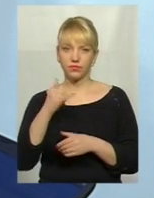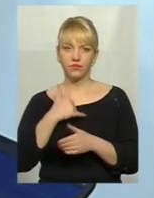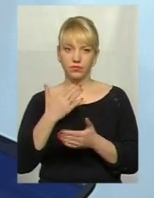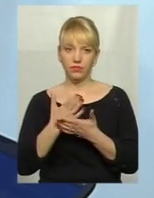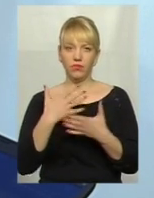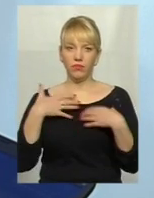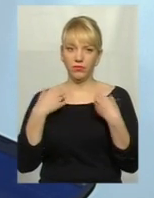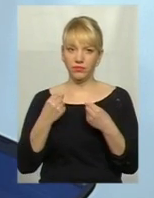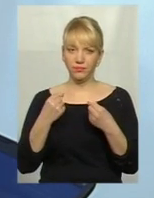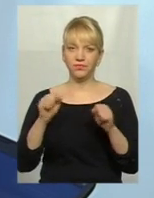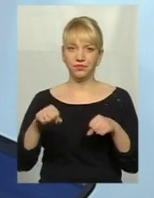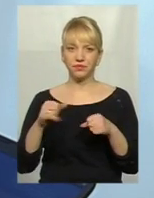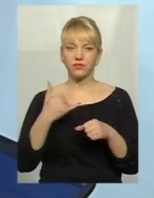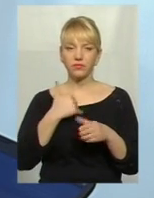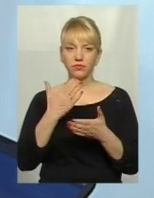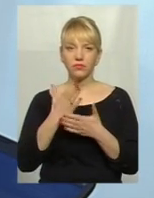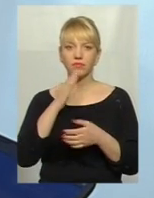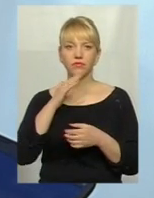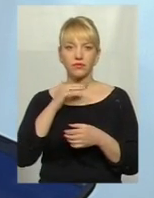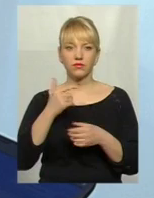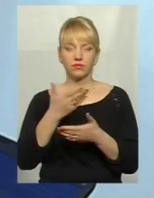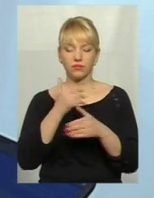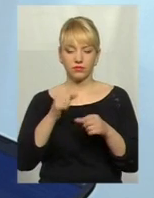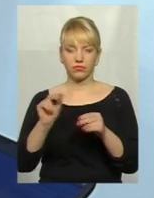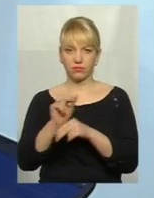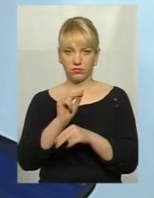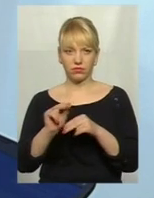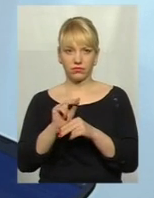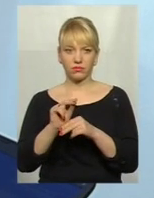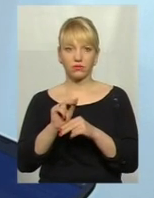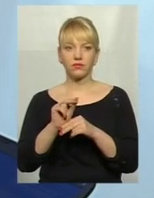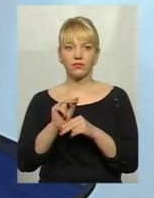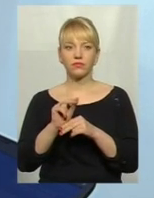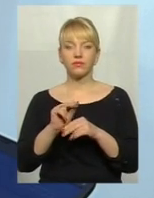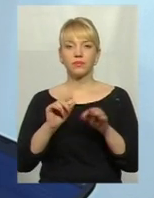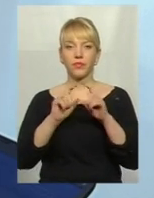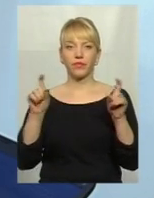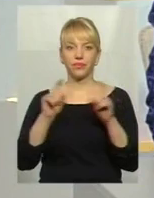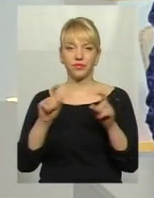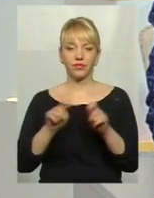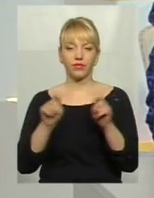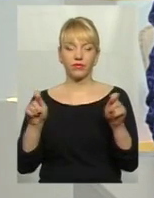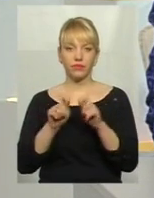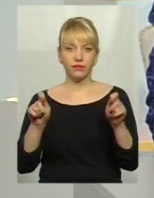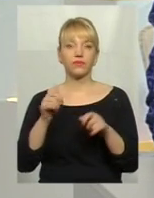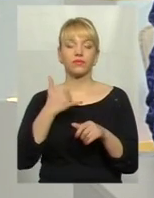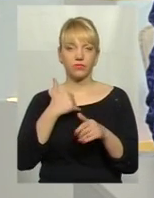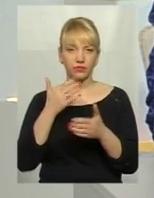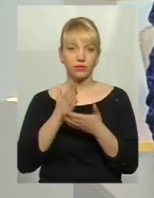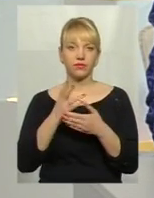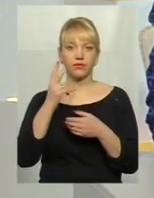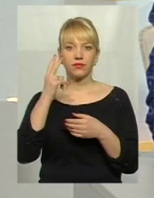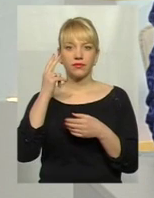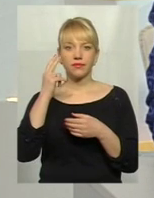оздоровчі можливості, у нас є вода, ми можемо лікувальні заклади відкривати. Тобто в нас є вже певне